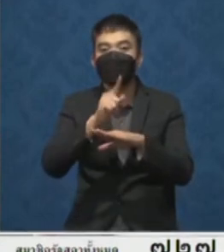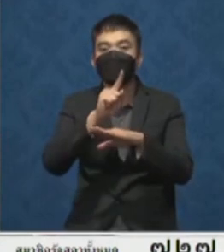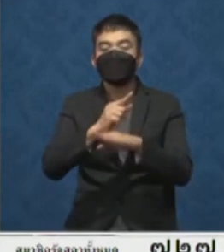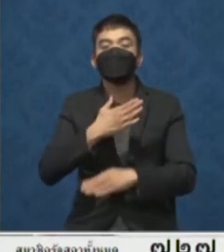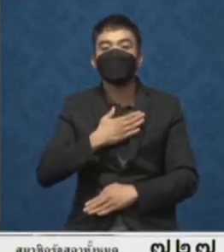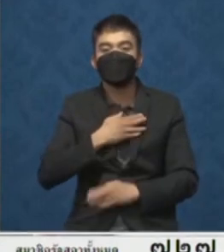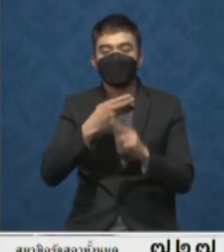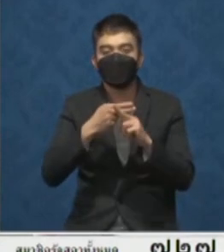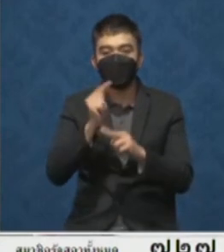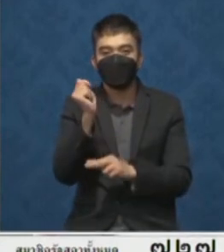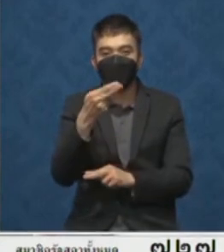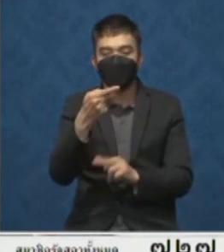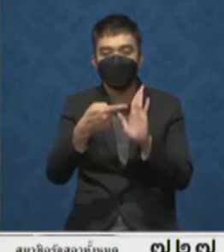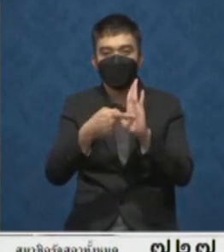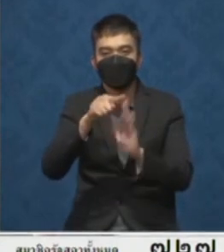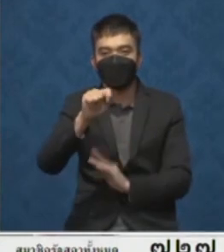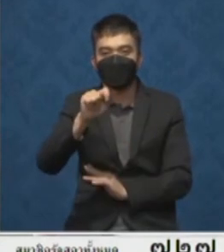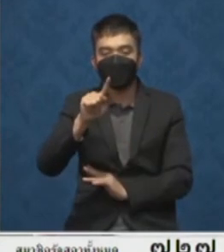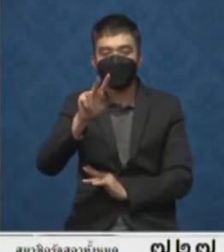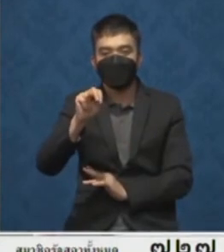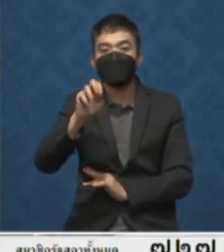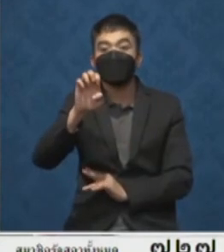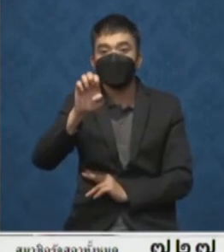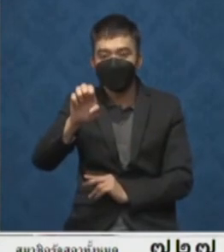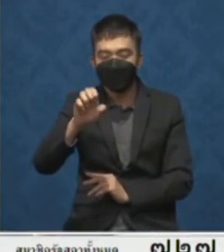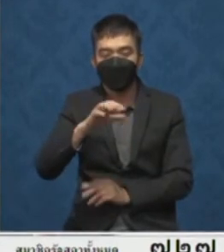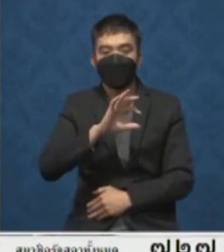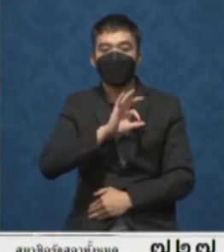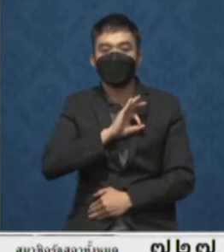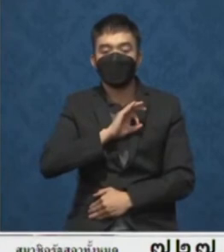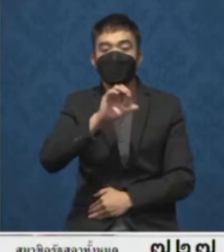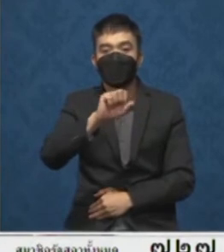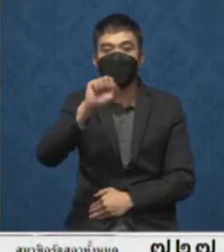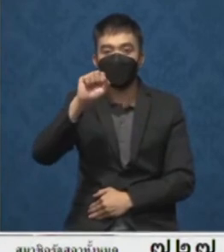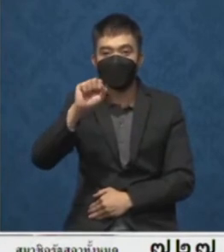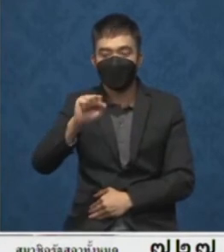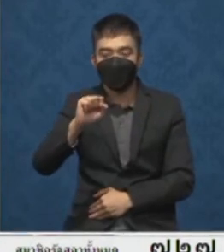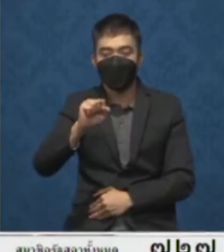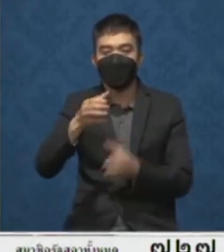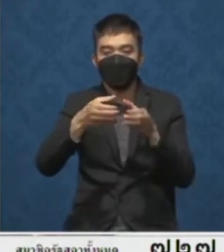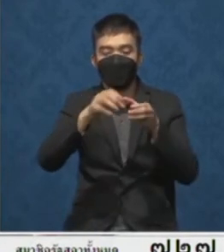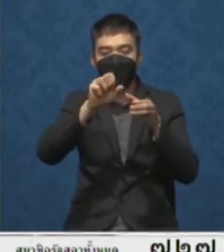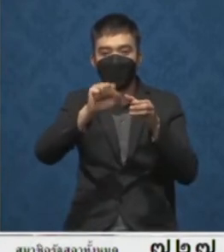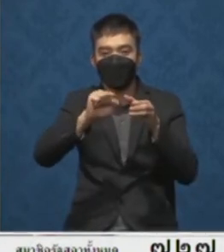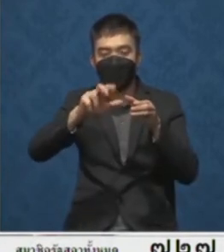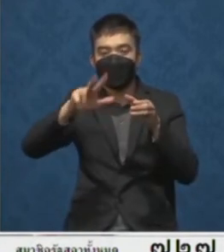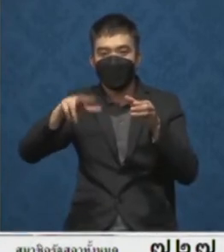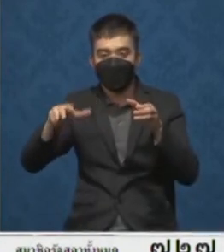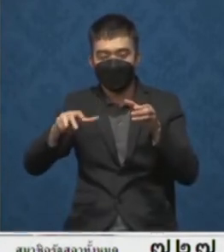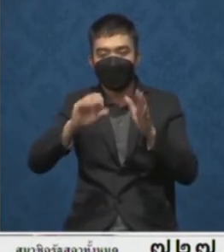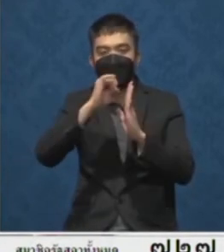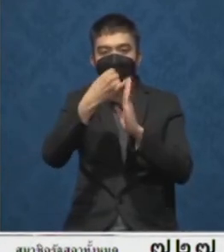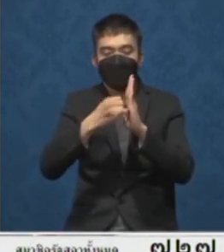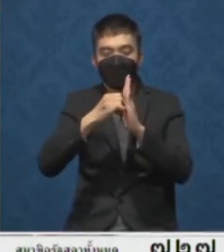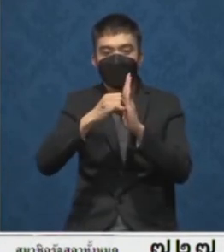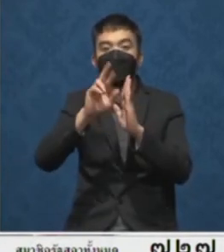ดิฉันทัศนีบุรุปกรณ์สมาชิกสภาผู้แทนราษฎรพรรคเพื่อไทยจังหวัดเชียงใหม่ในฐานะสมาชิกรัฐส